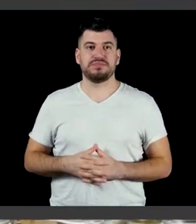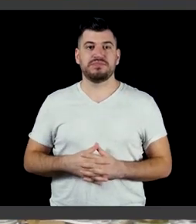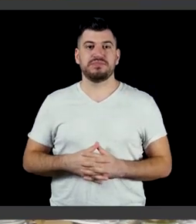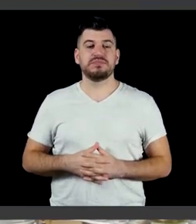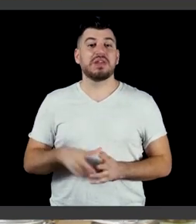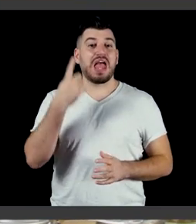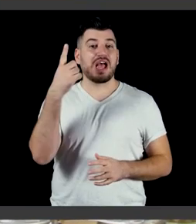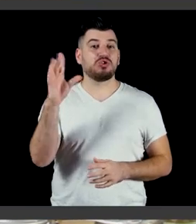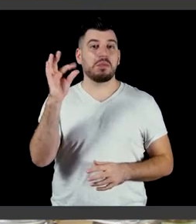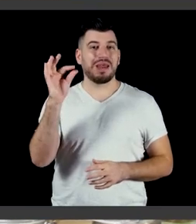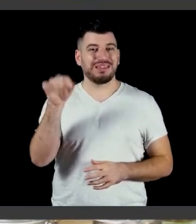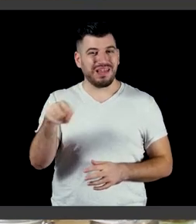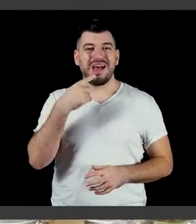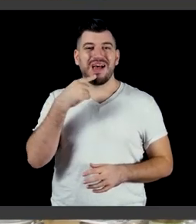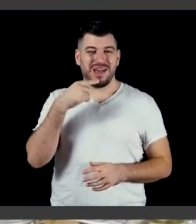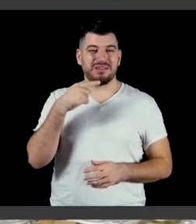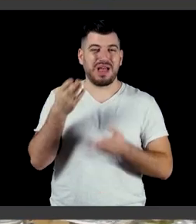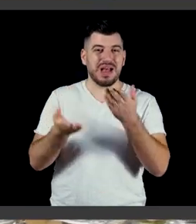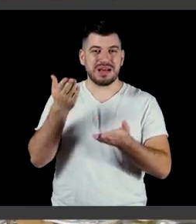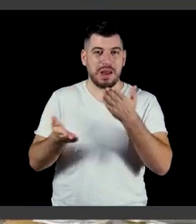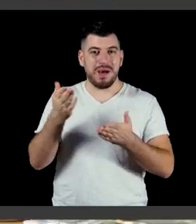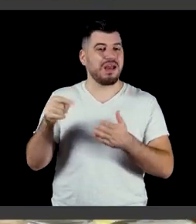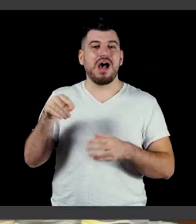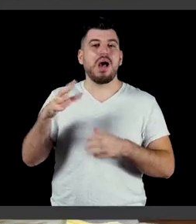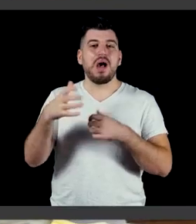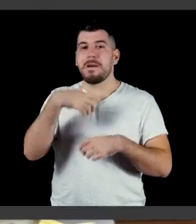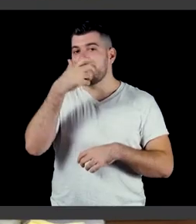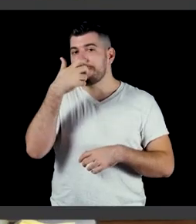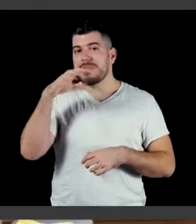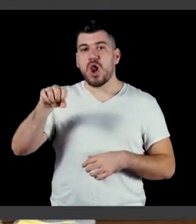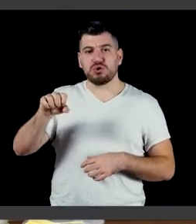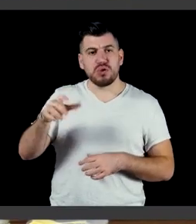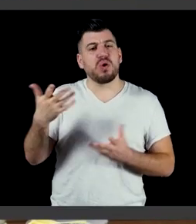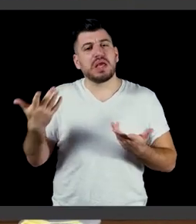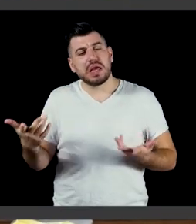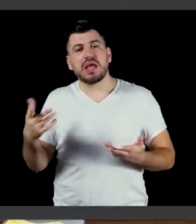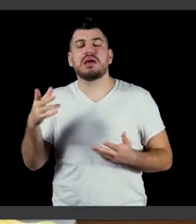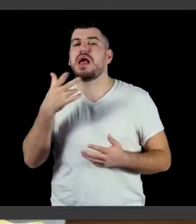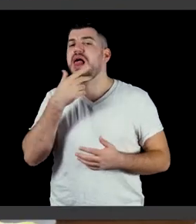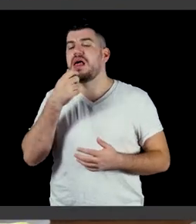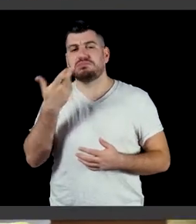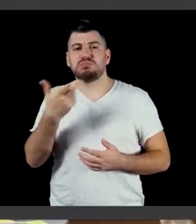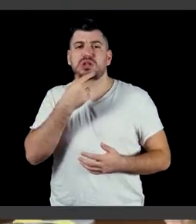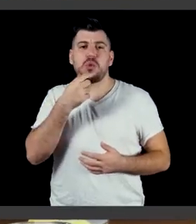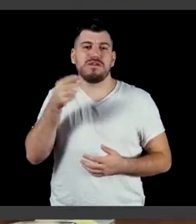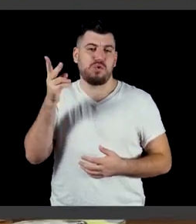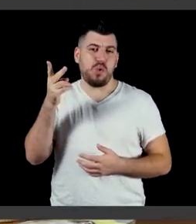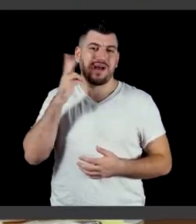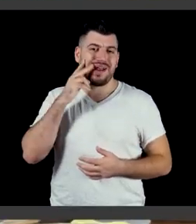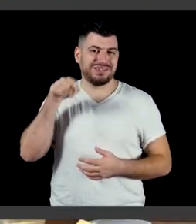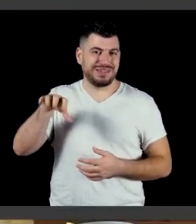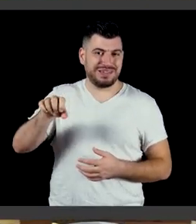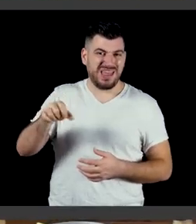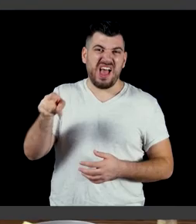150 γραμμάρια μηλόξιδο ή μπορείτε να πάρετε ένα ξύδι από λευκό κρασί, δεν με πειράζει. Απλά μην